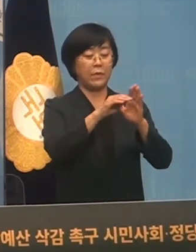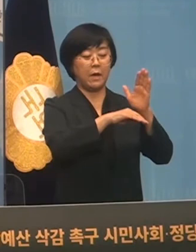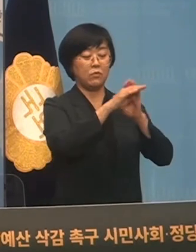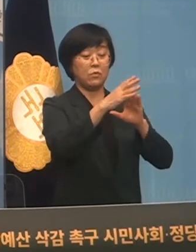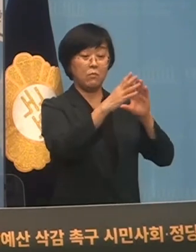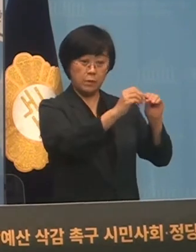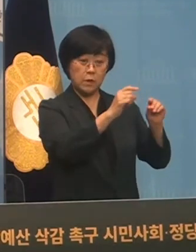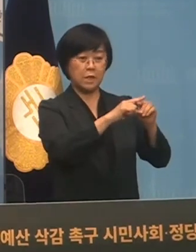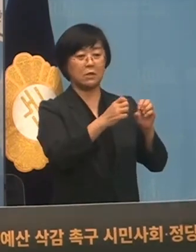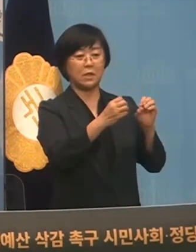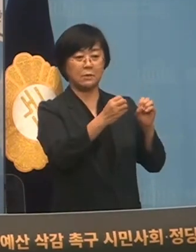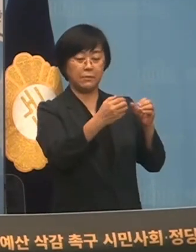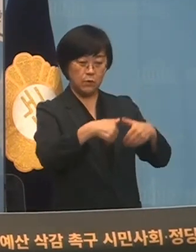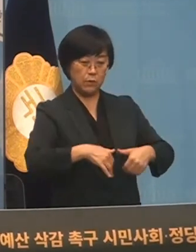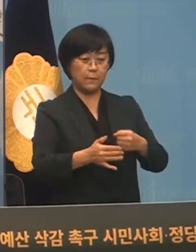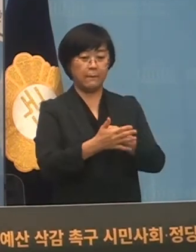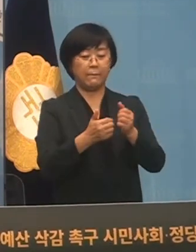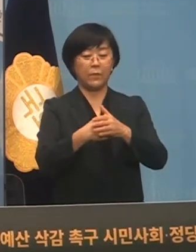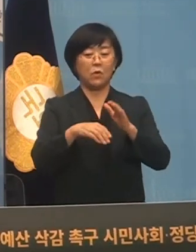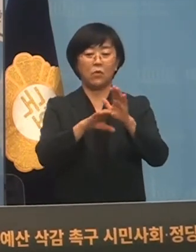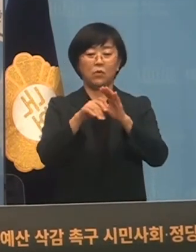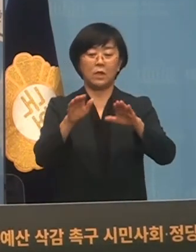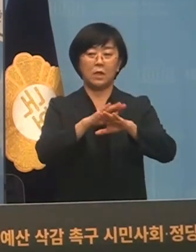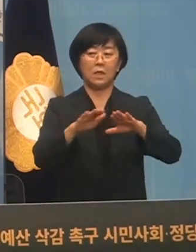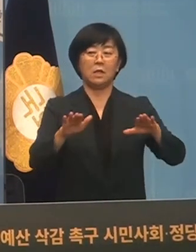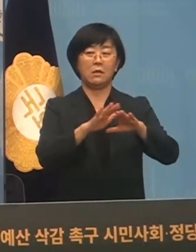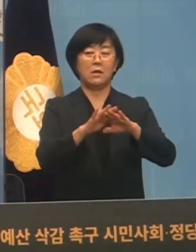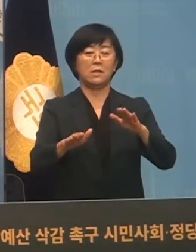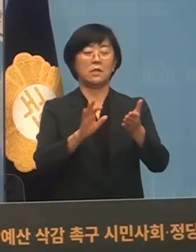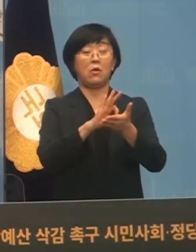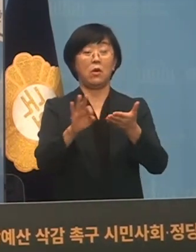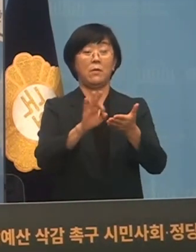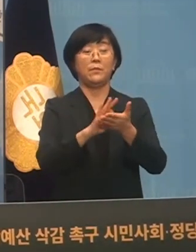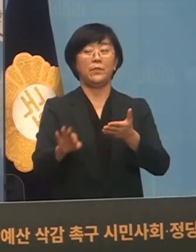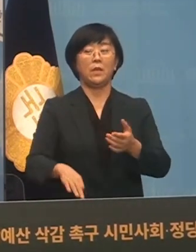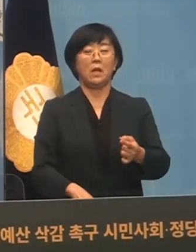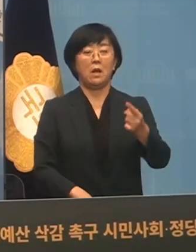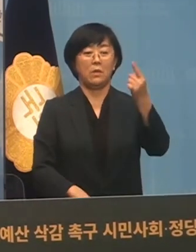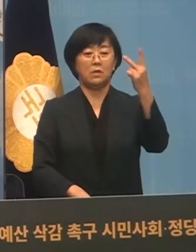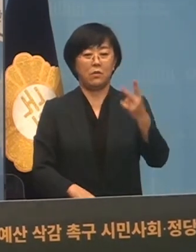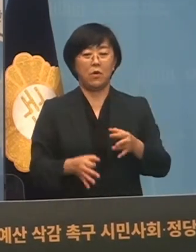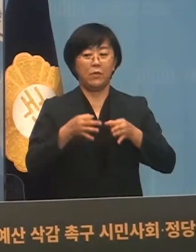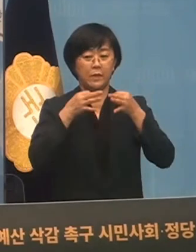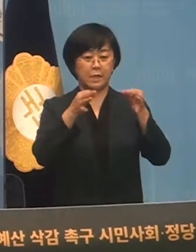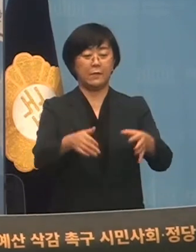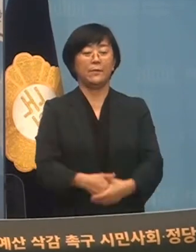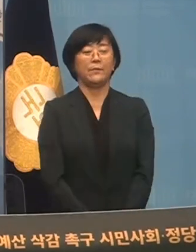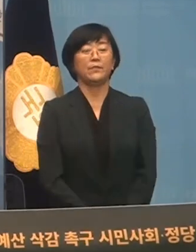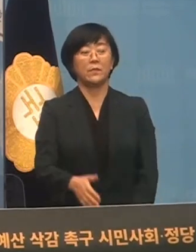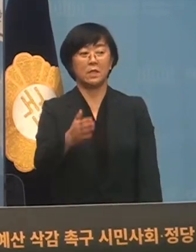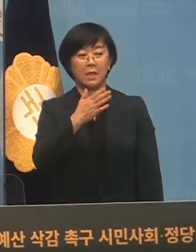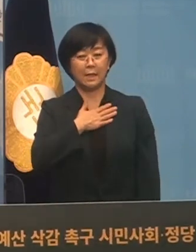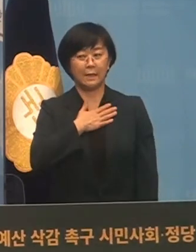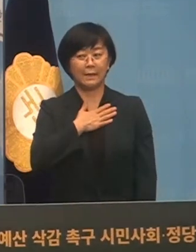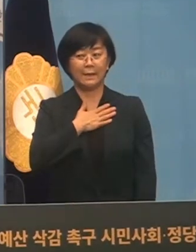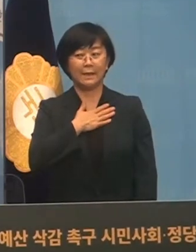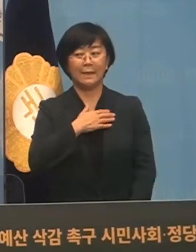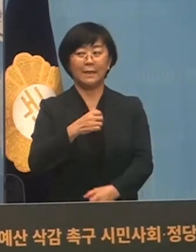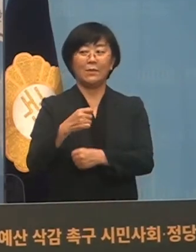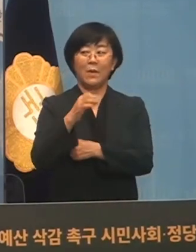살리고 부족한 코로나 기후위기 대응에 사용합시다. 두 번씩만 치도록 하겠습니다. 제가